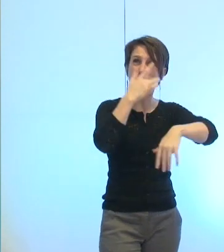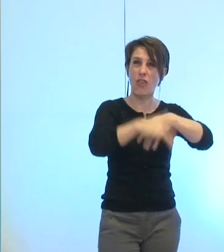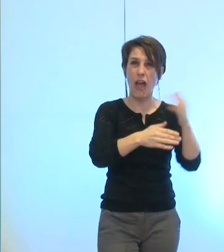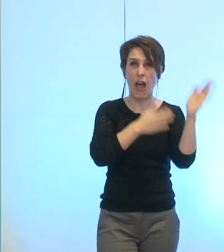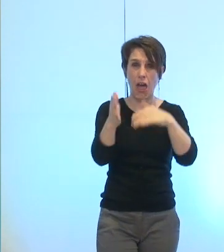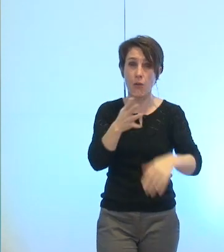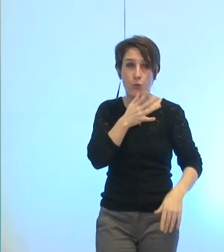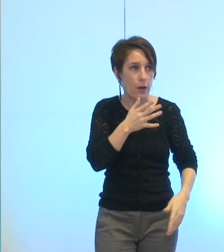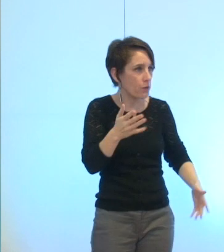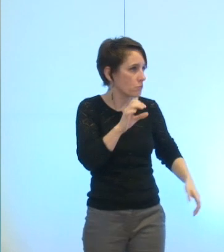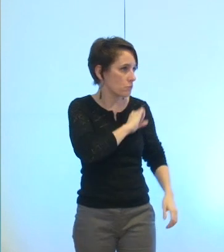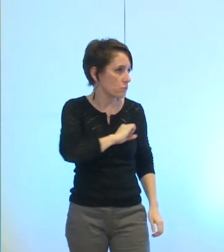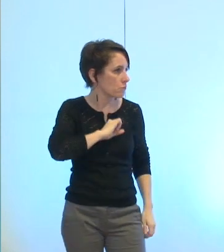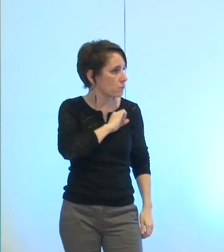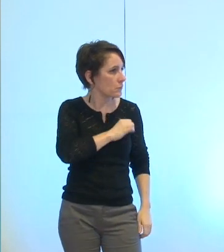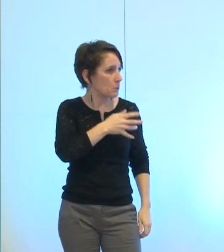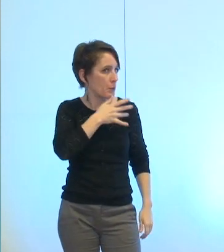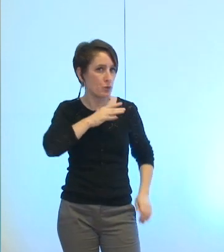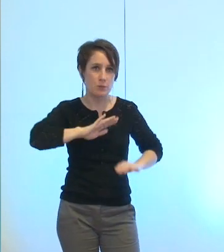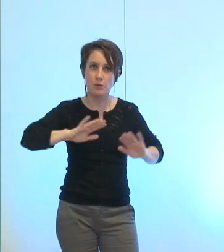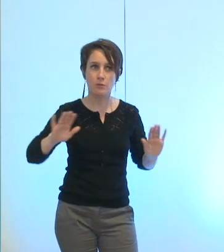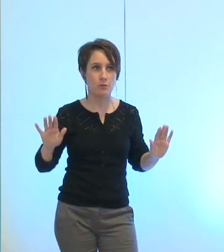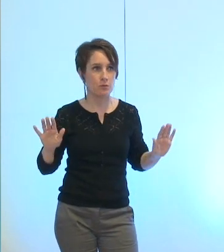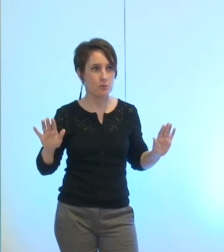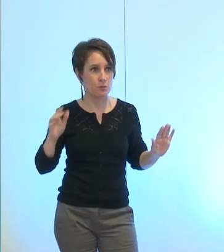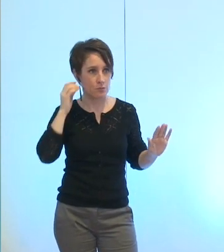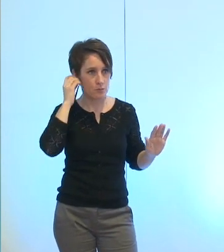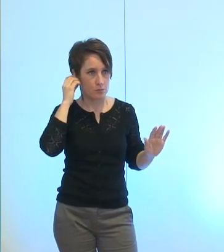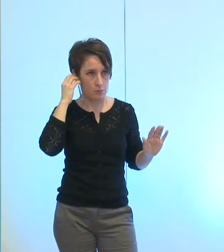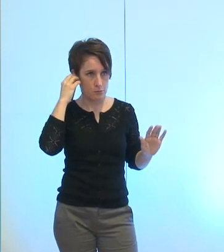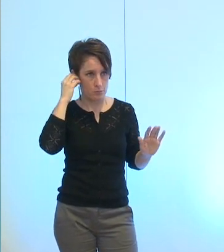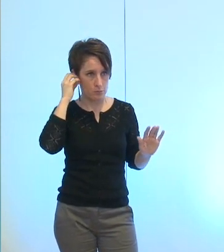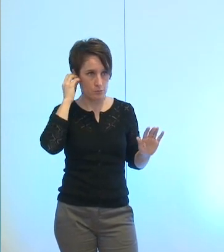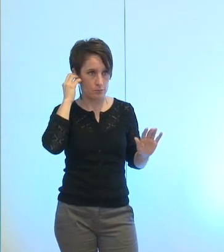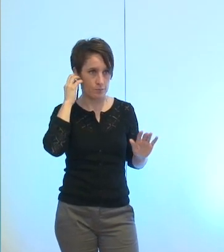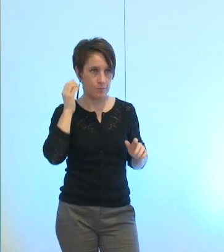avancer sur les délibérations la délibération